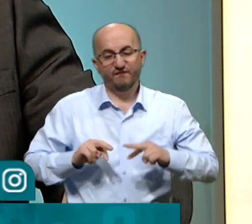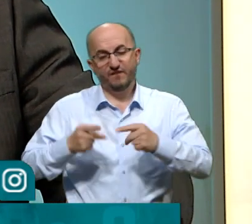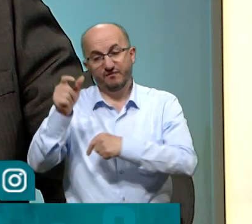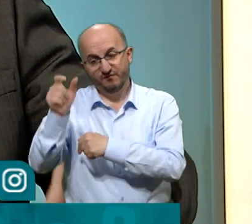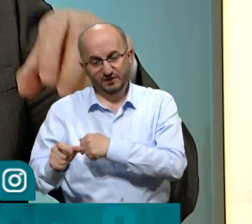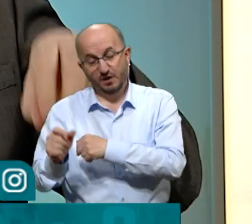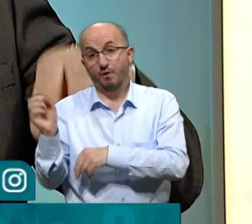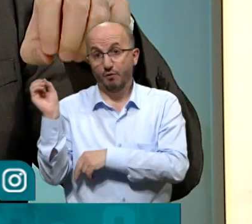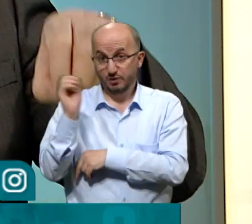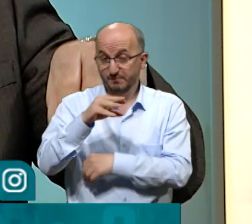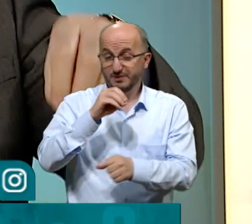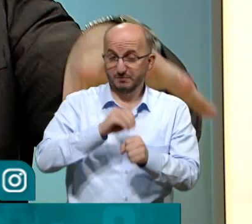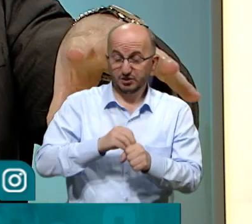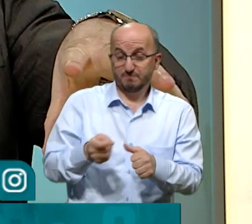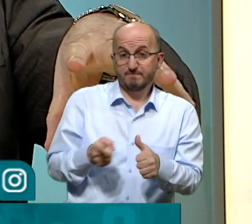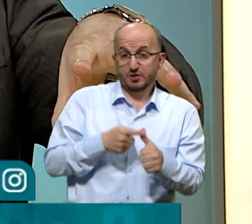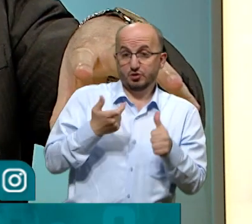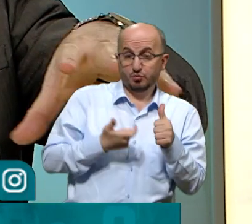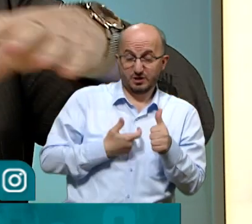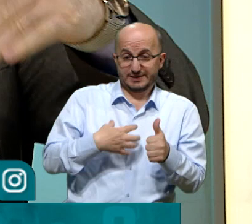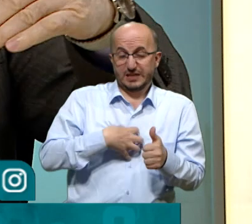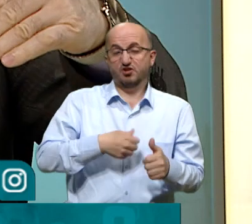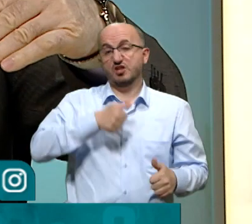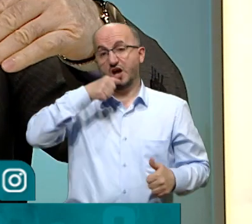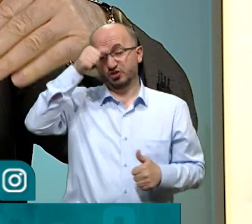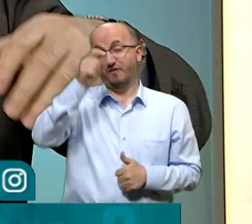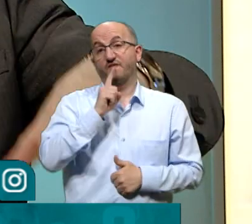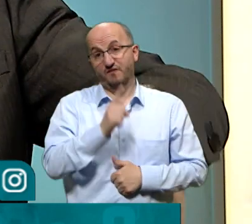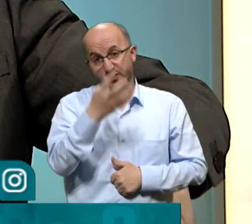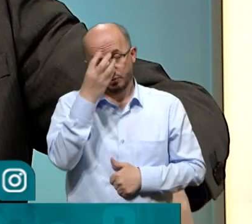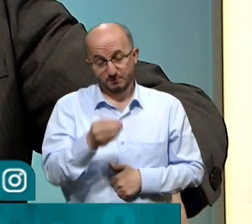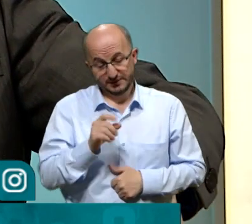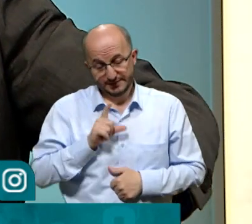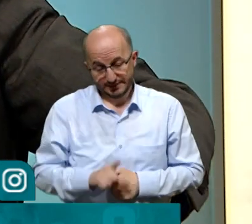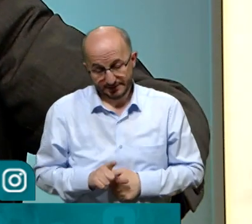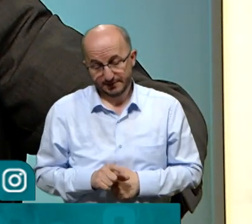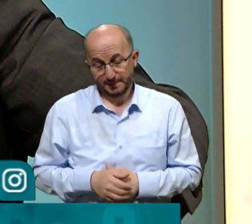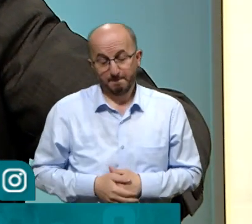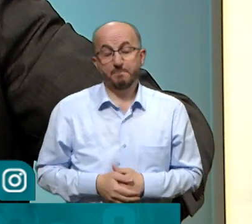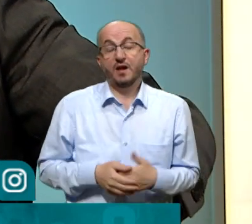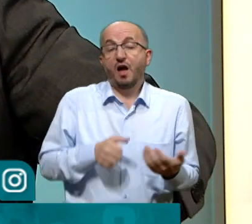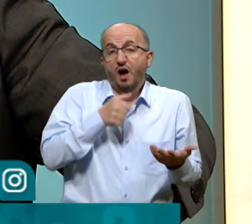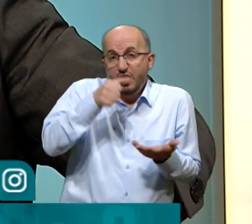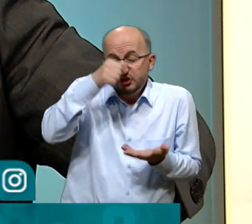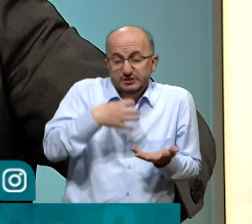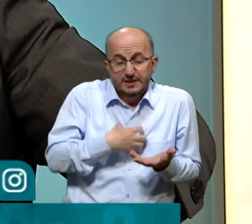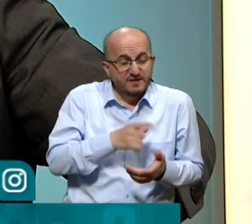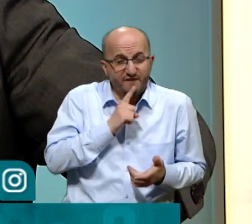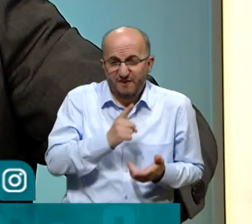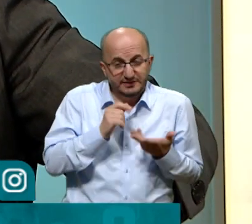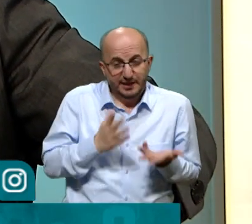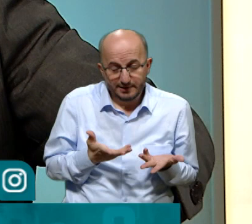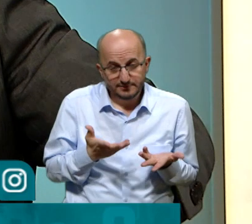birinci şart kendisine Haccın farz olması diyelim Çünkü Fars Aslan bahsediyoruz ama Hac kendisine farz değilse